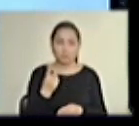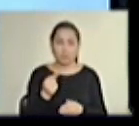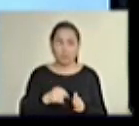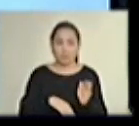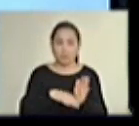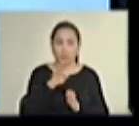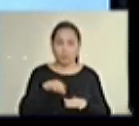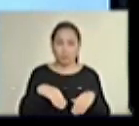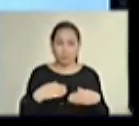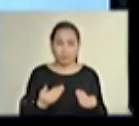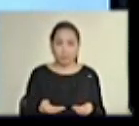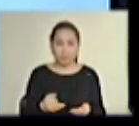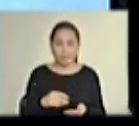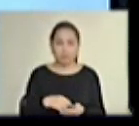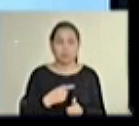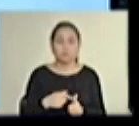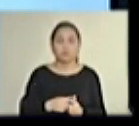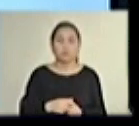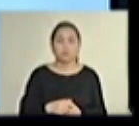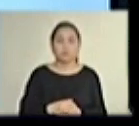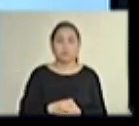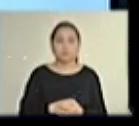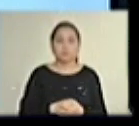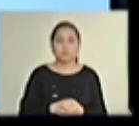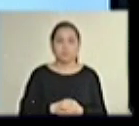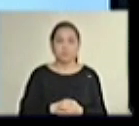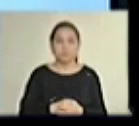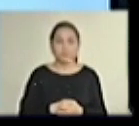beradi degan ma'noni bildiradi.